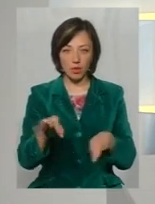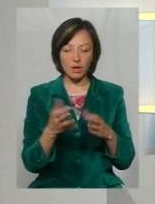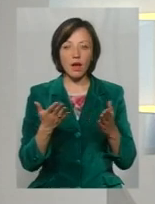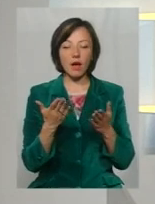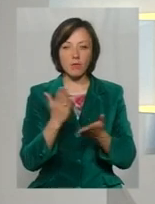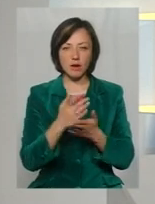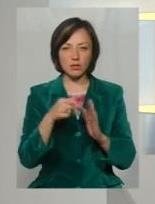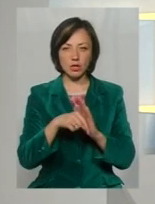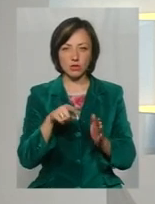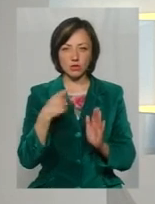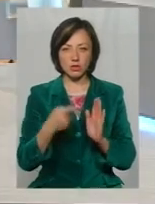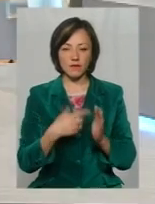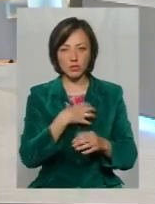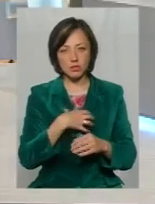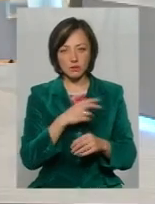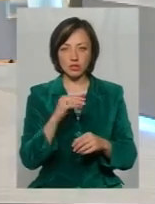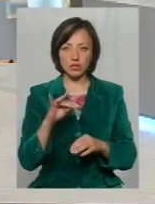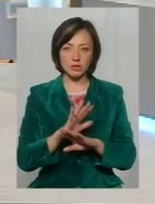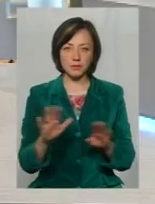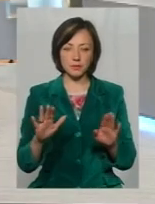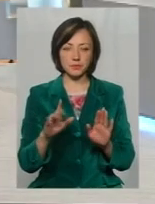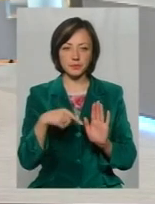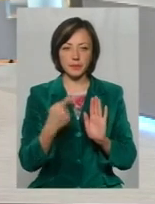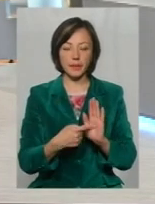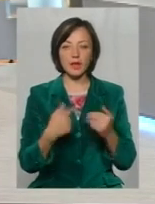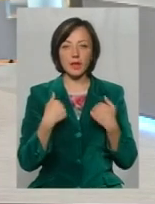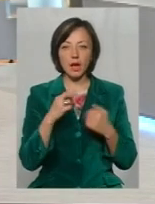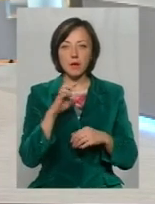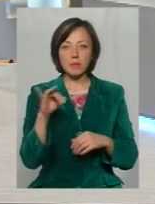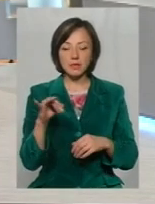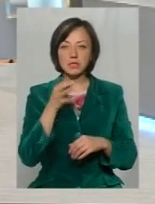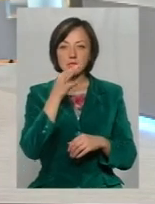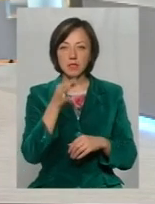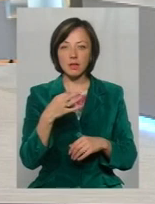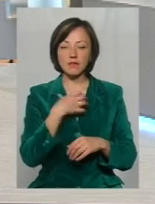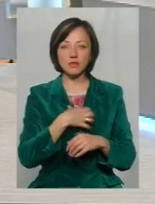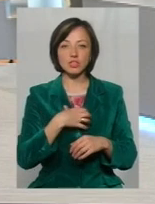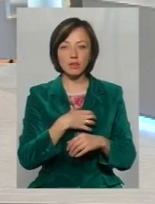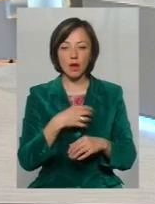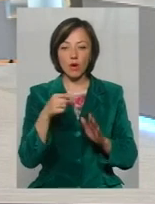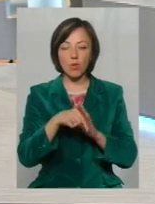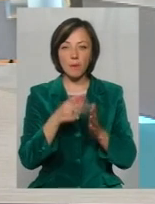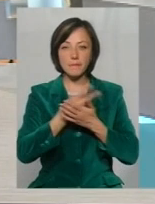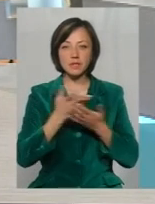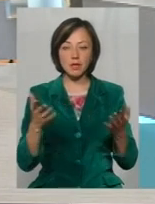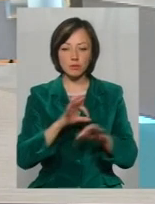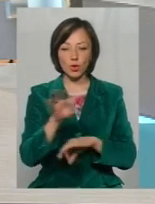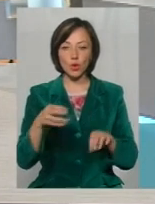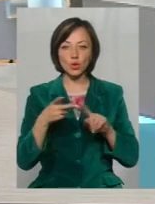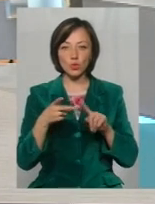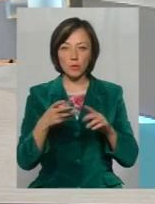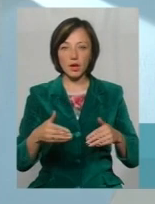роль відіграє? Ну, визначна ця роль чи ні? Я би сказала, що визначніша роль при презентації проекту, тому що в другому етапі